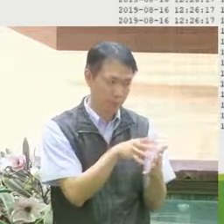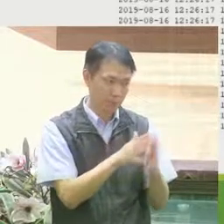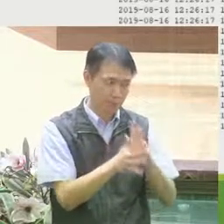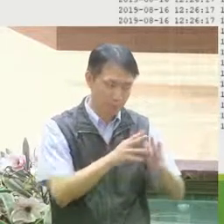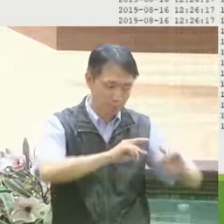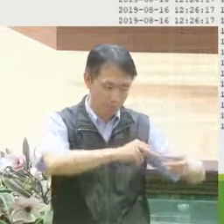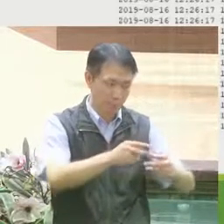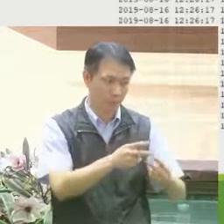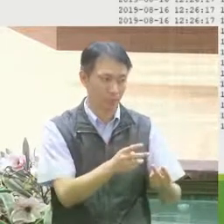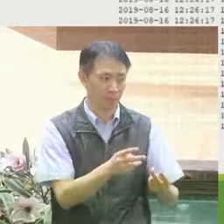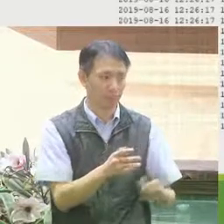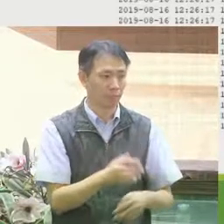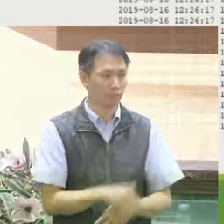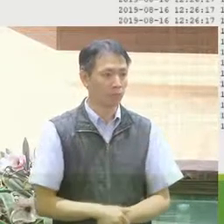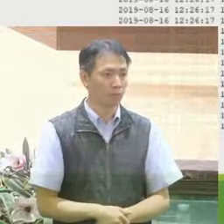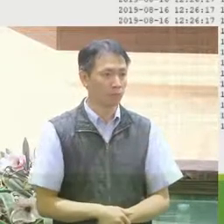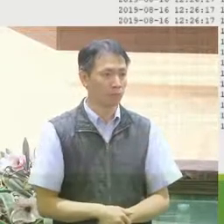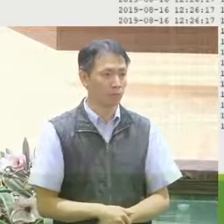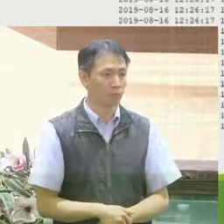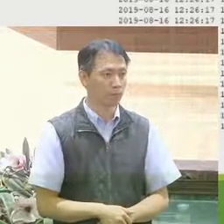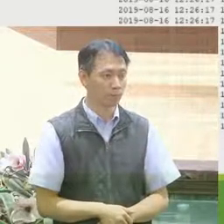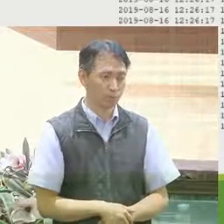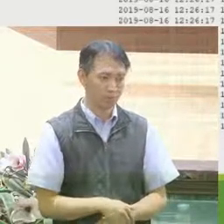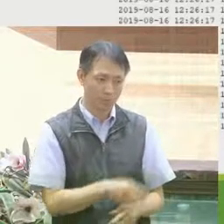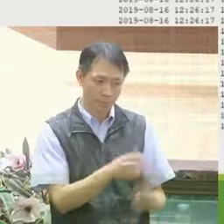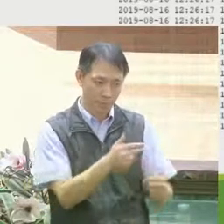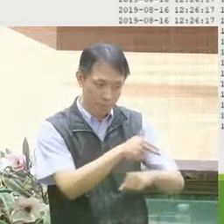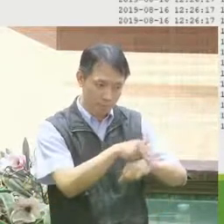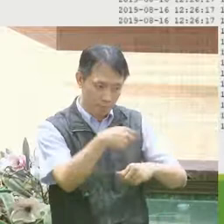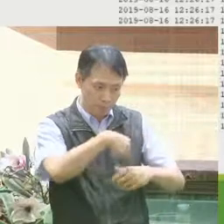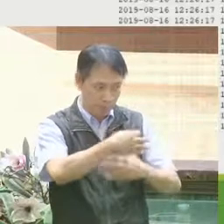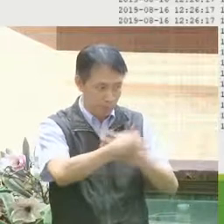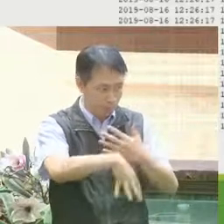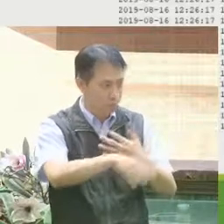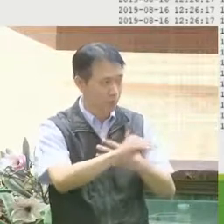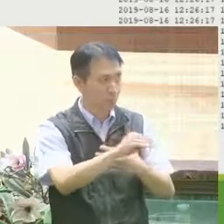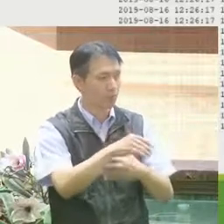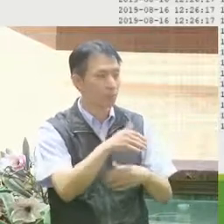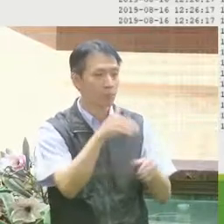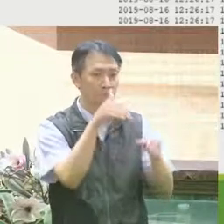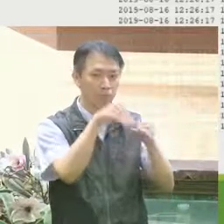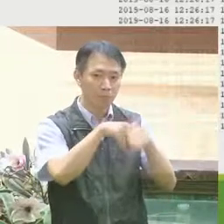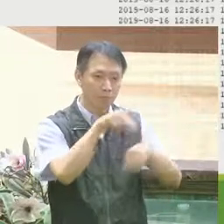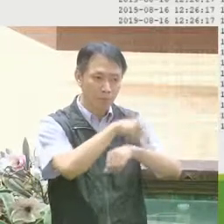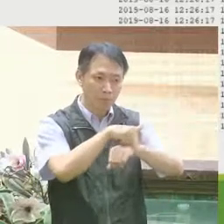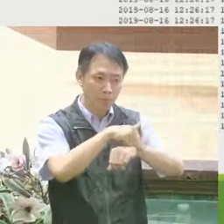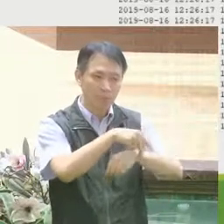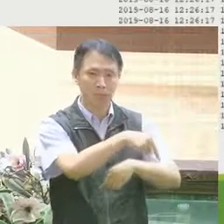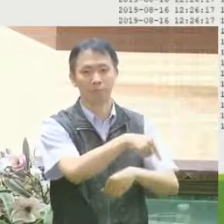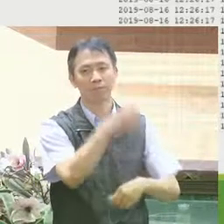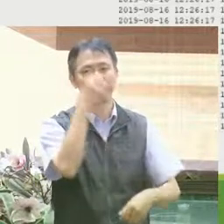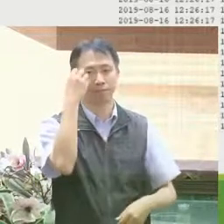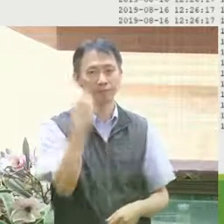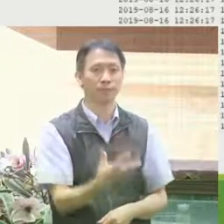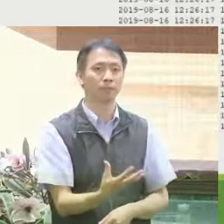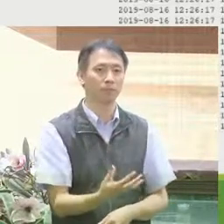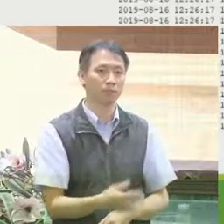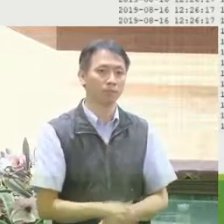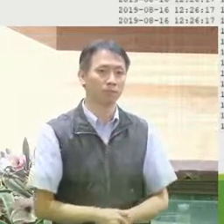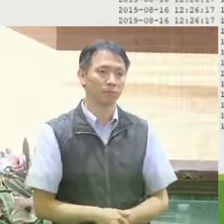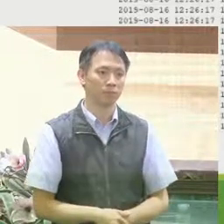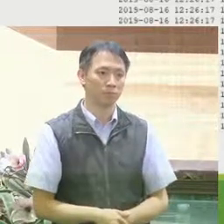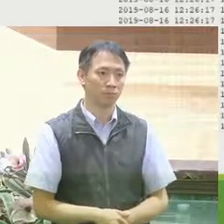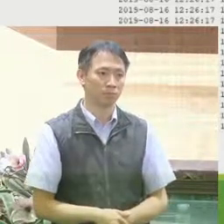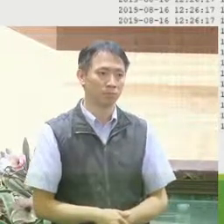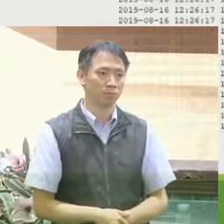否有已知的程式的漏洞，因为我们的投票程式新兴开发，不是基于现